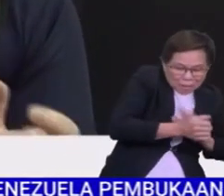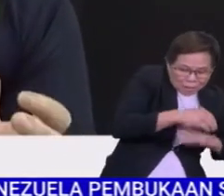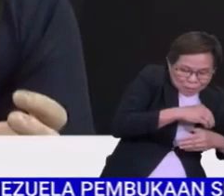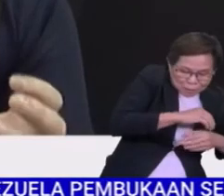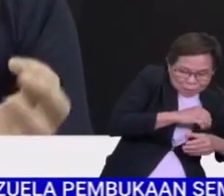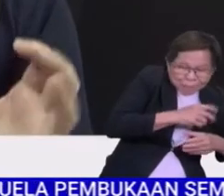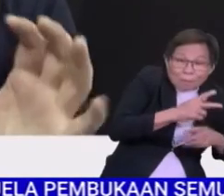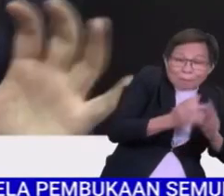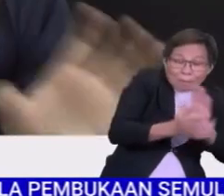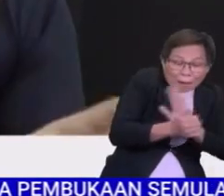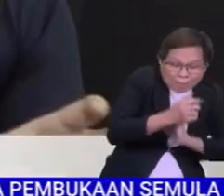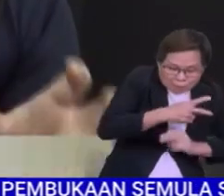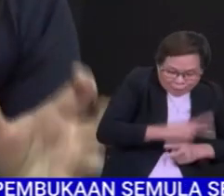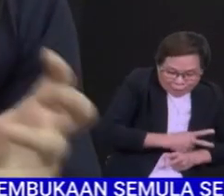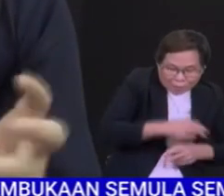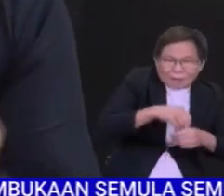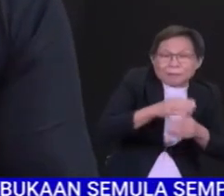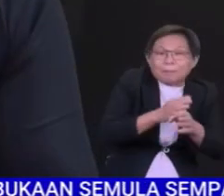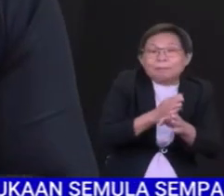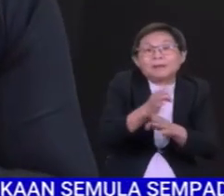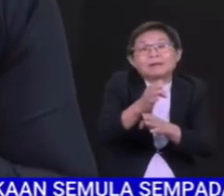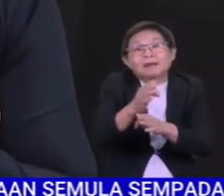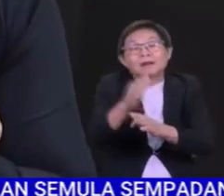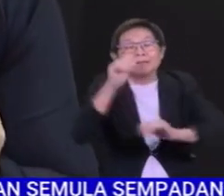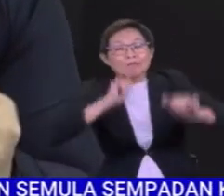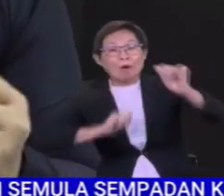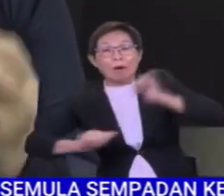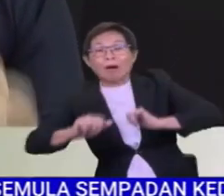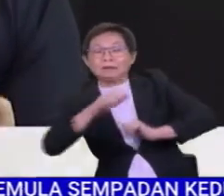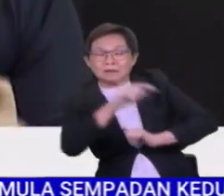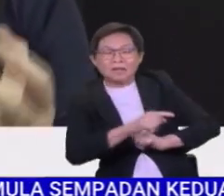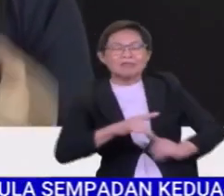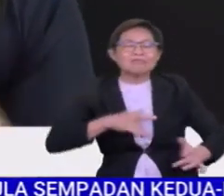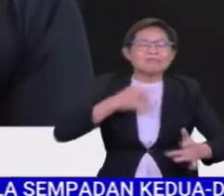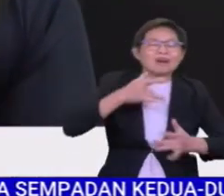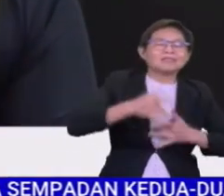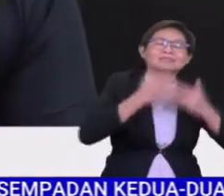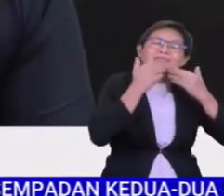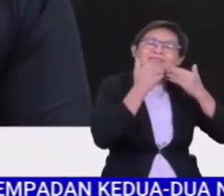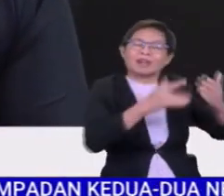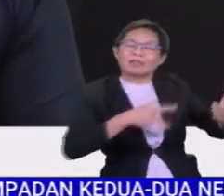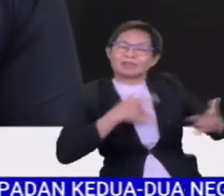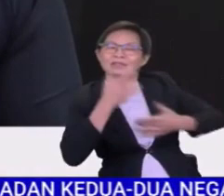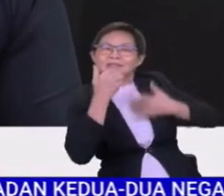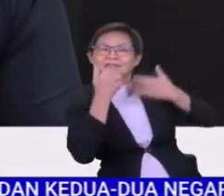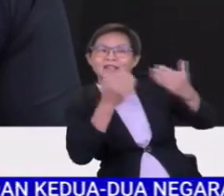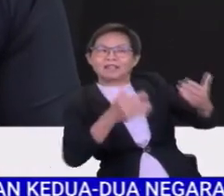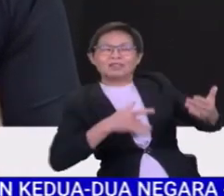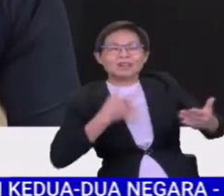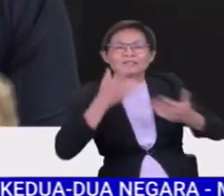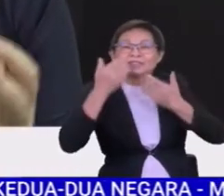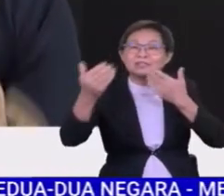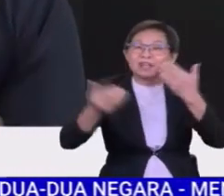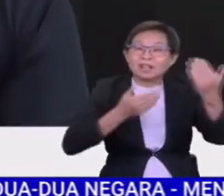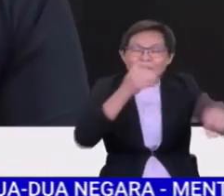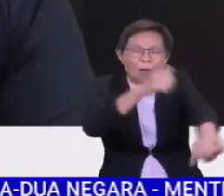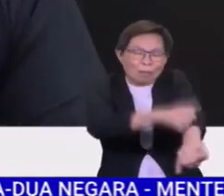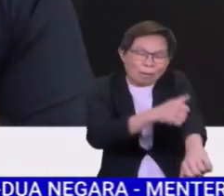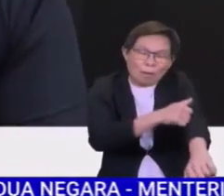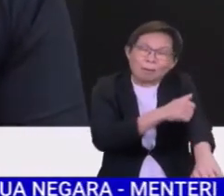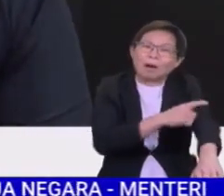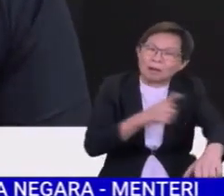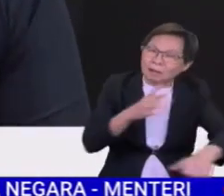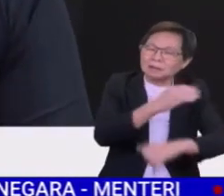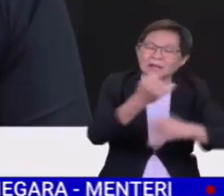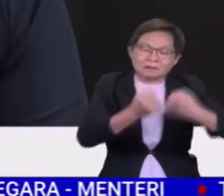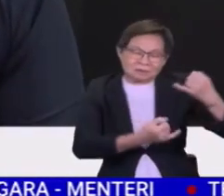mereka yang di dalam bidang industri kreatif ini supaya mereka rasa dihargai ya dari segi pengorbanan mereka